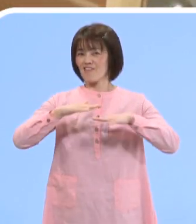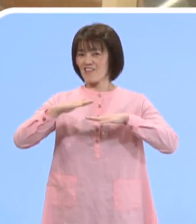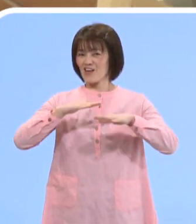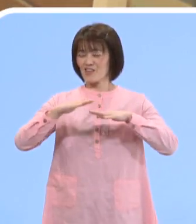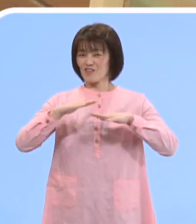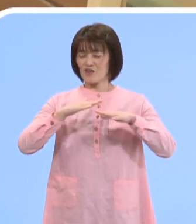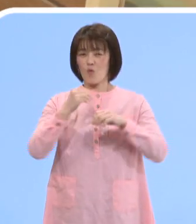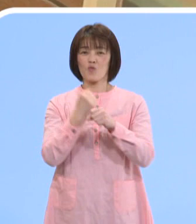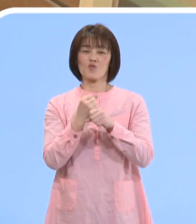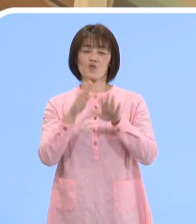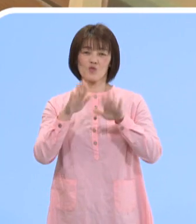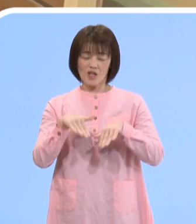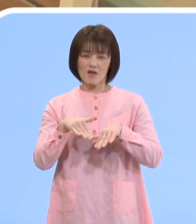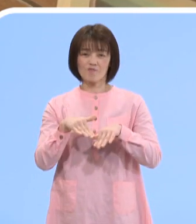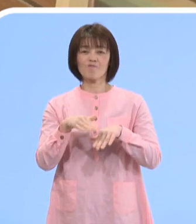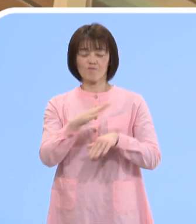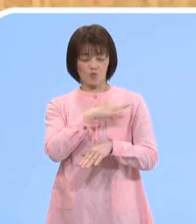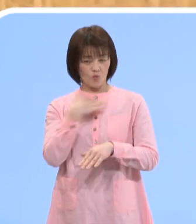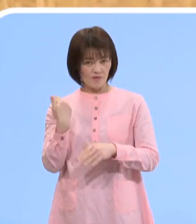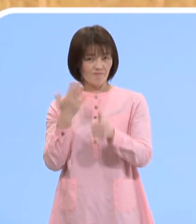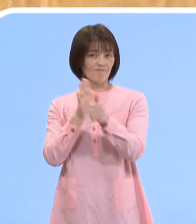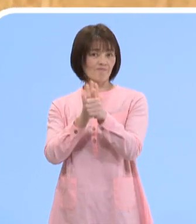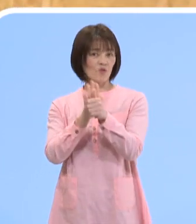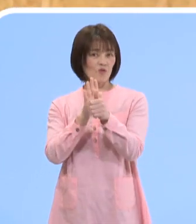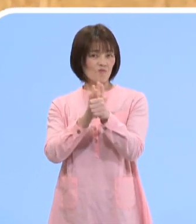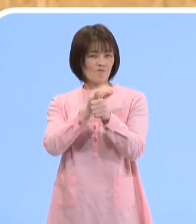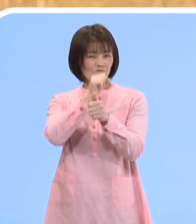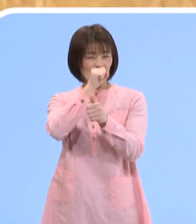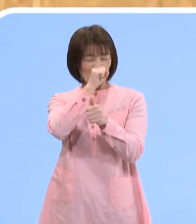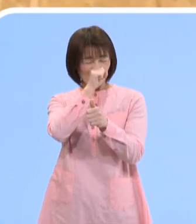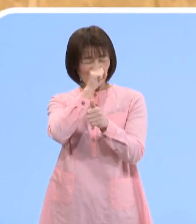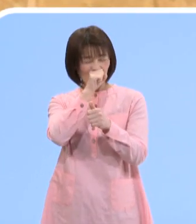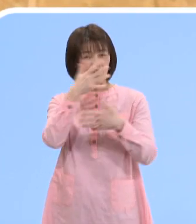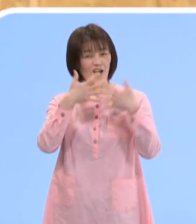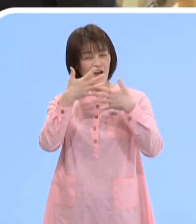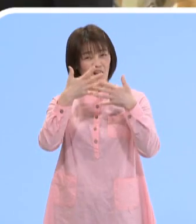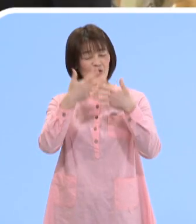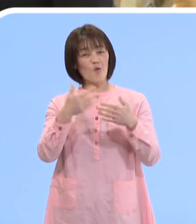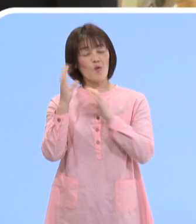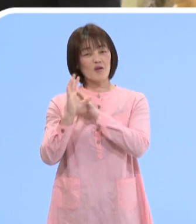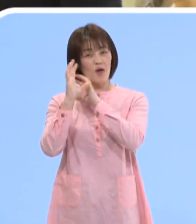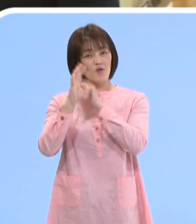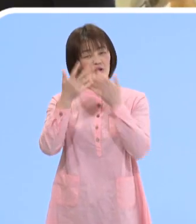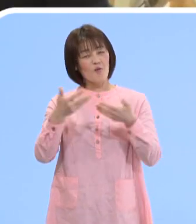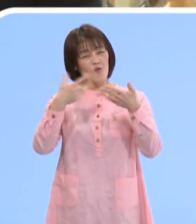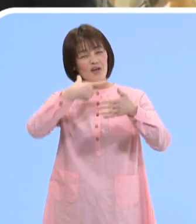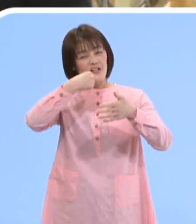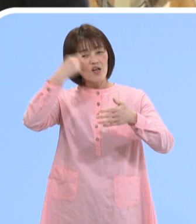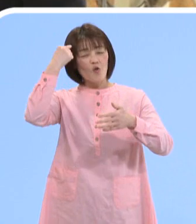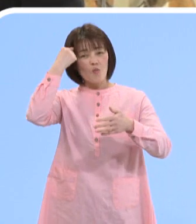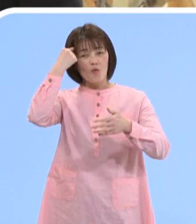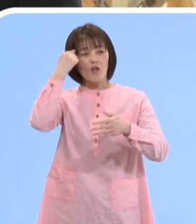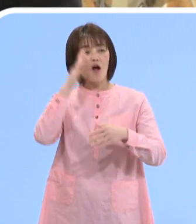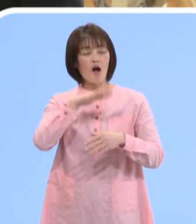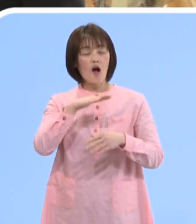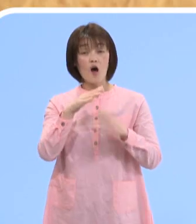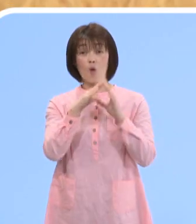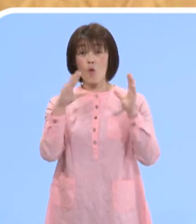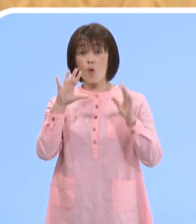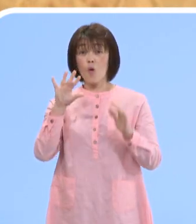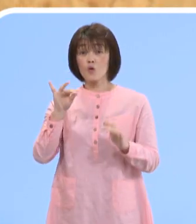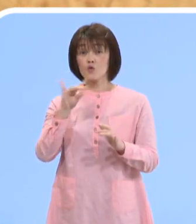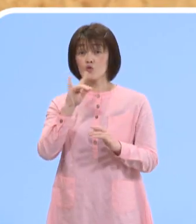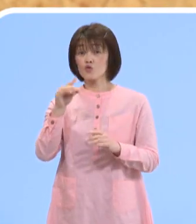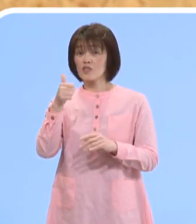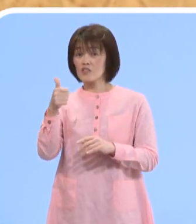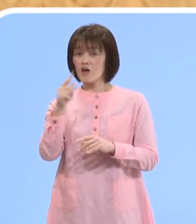。僕らでできることがあれば協力してもっといいイベントにしたいなっていうところで、う ん、大杉さんどんな感じの方ですか。 結構